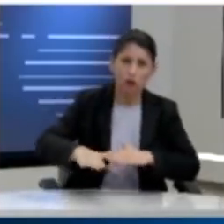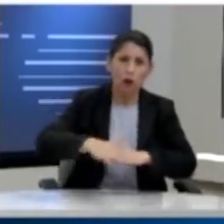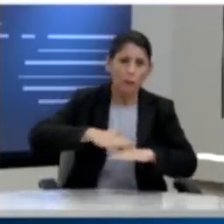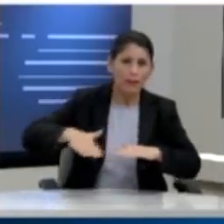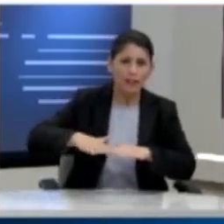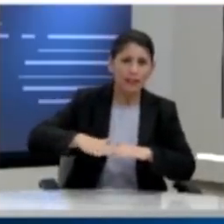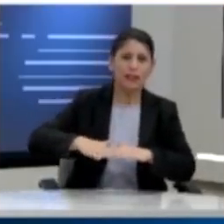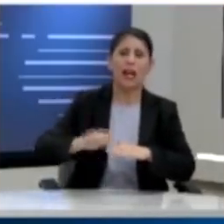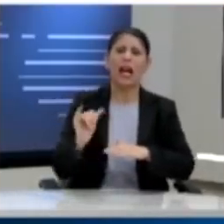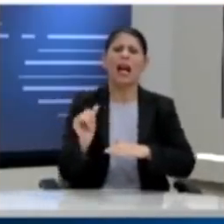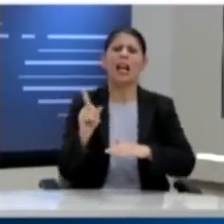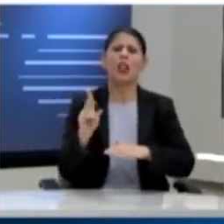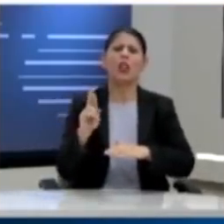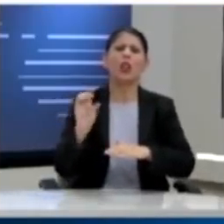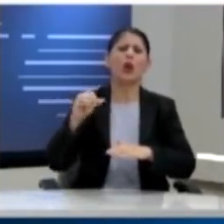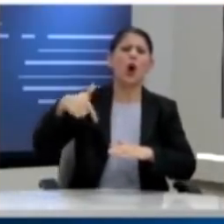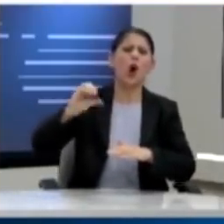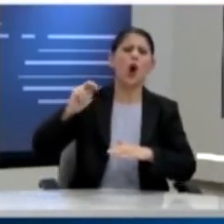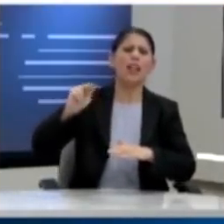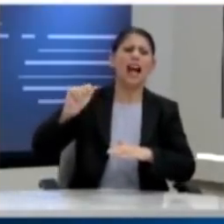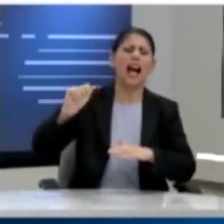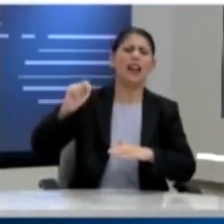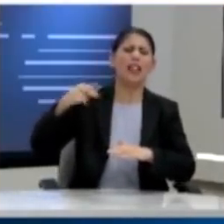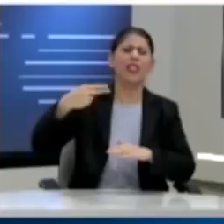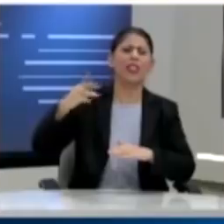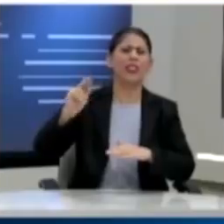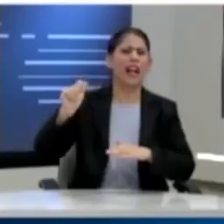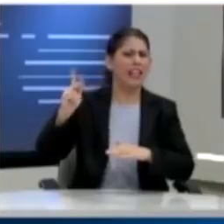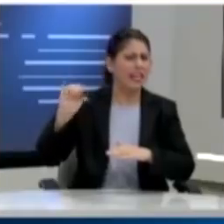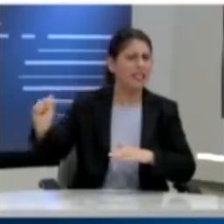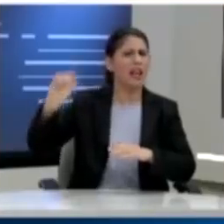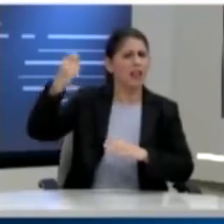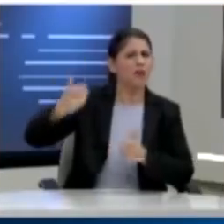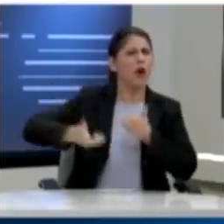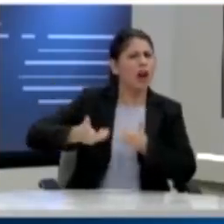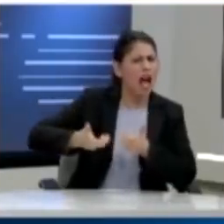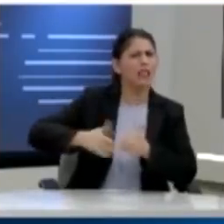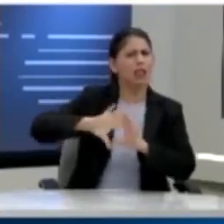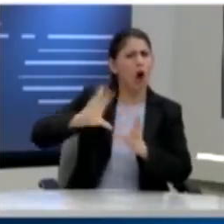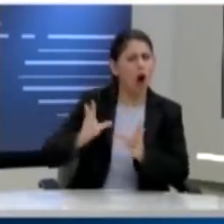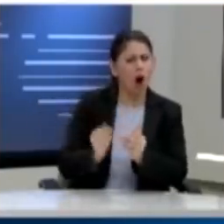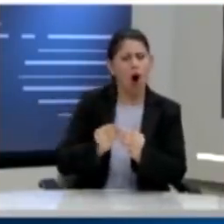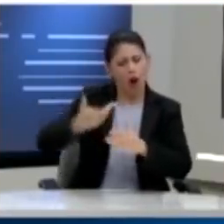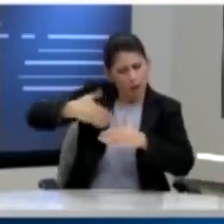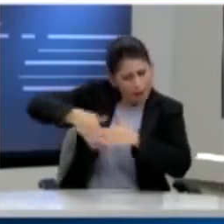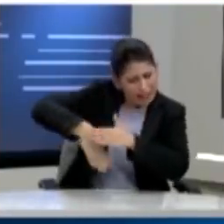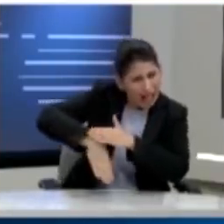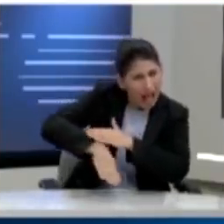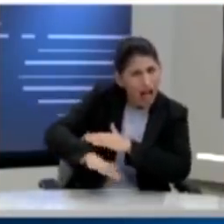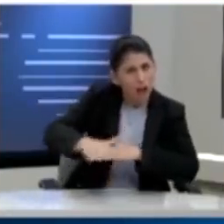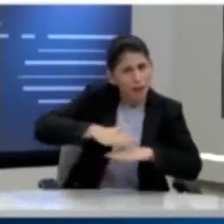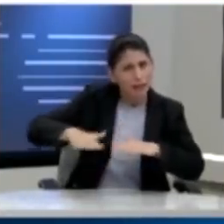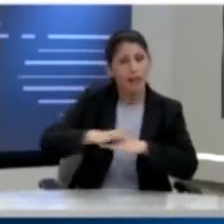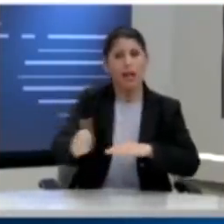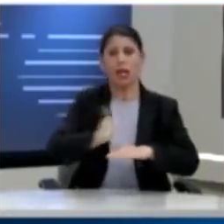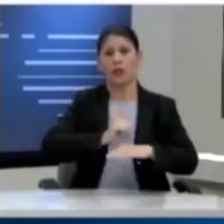οι υδρογονάνθρακες, τα κοινωνικά αγαθά, το νερό, η ηλεκτρική ενέργεια, το φυσικό αέριο, άλλα, να είναι ιδιοκτησία